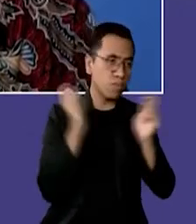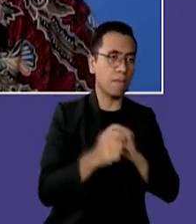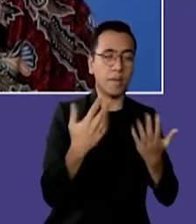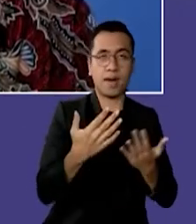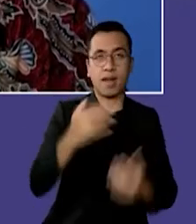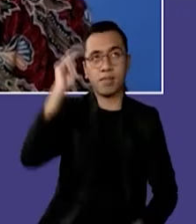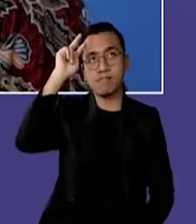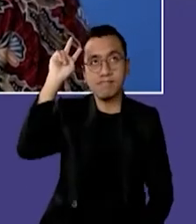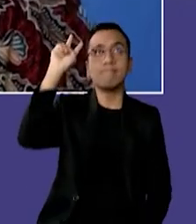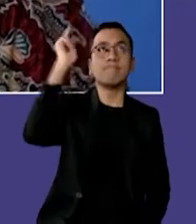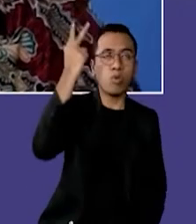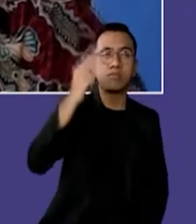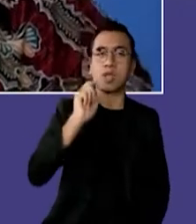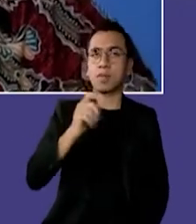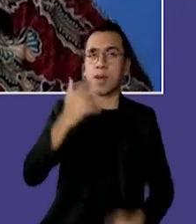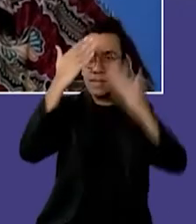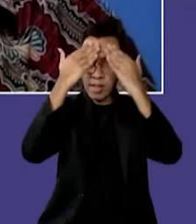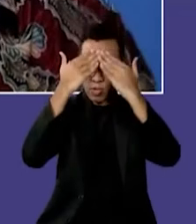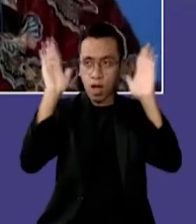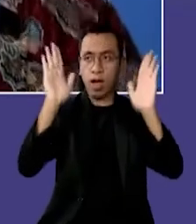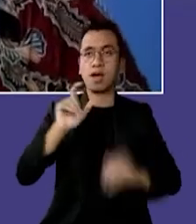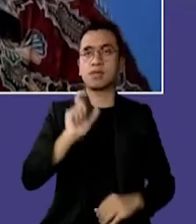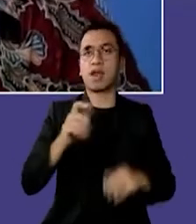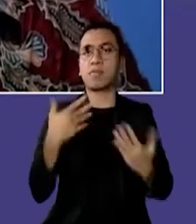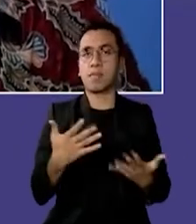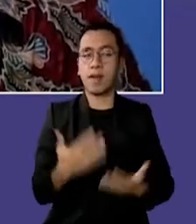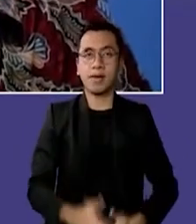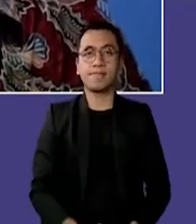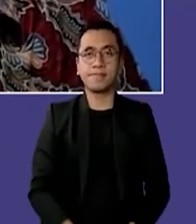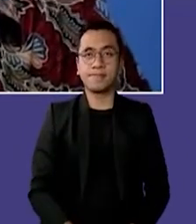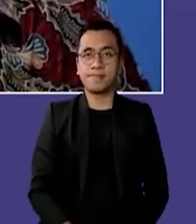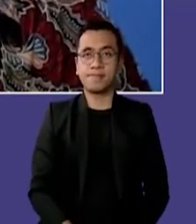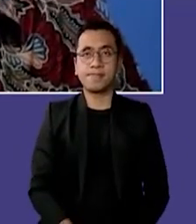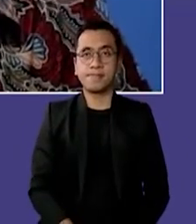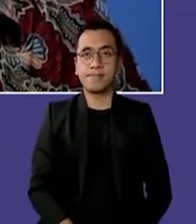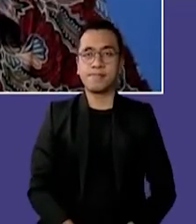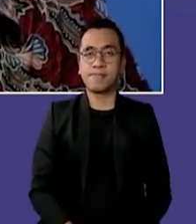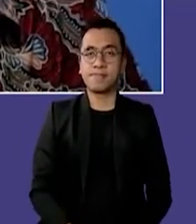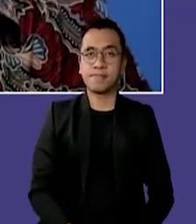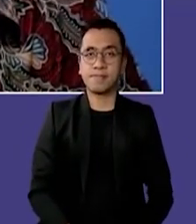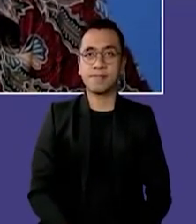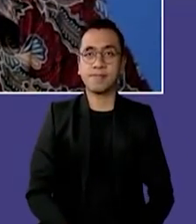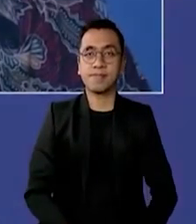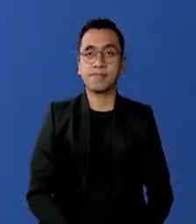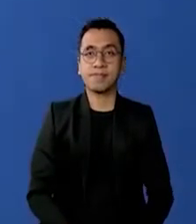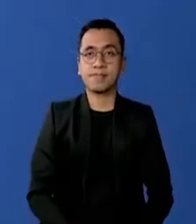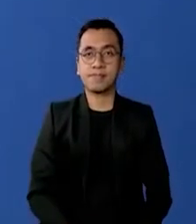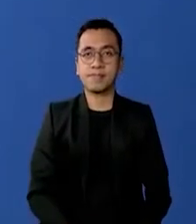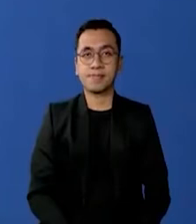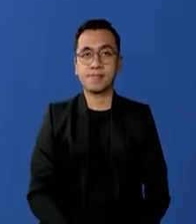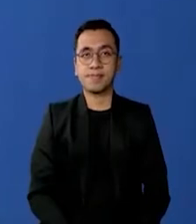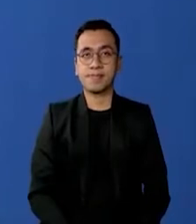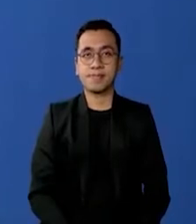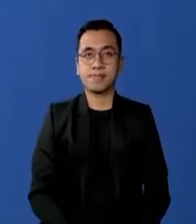terbuka yang kita mau menyadari bahwa kita ini sebenernya di dalam orang